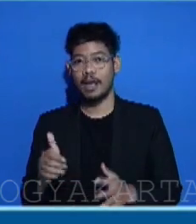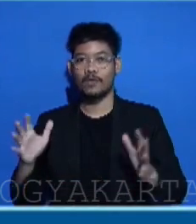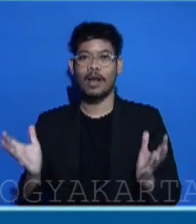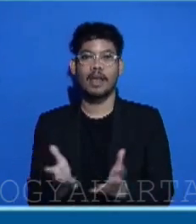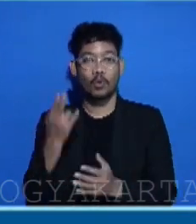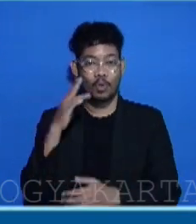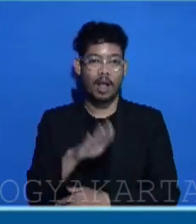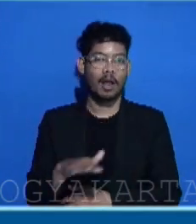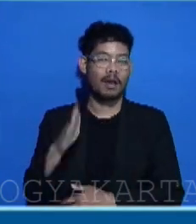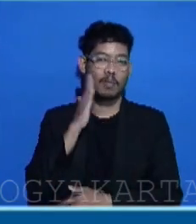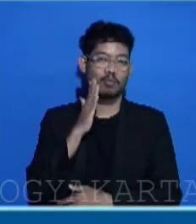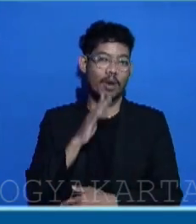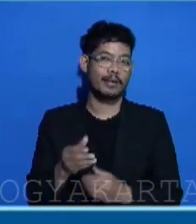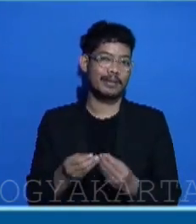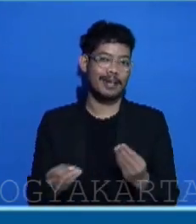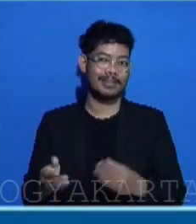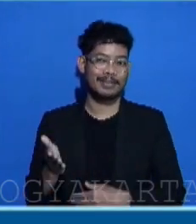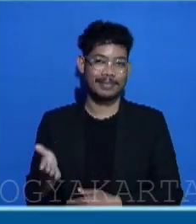sakitnya Luragung